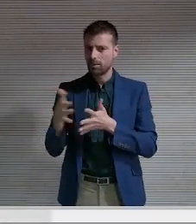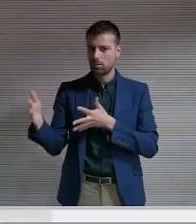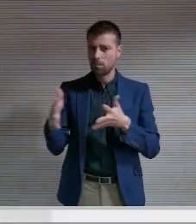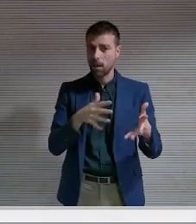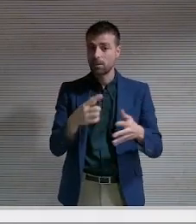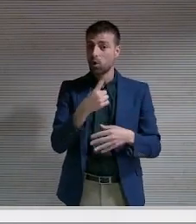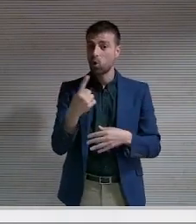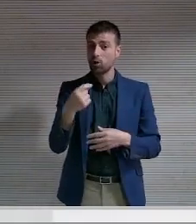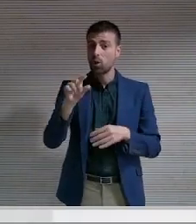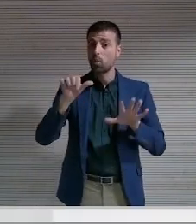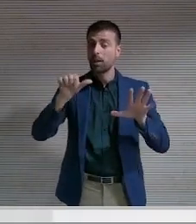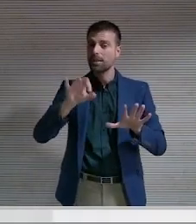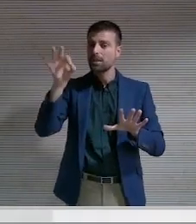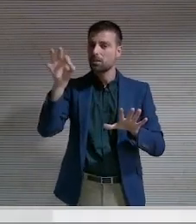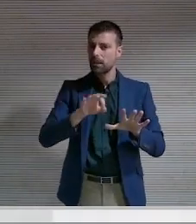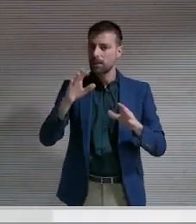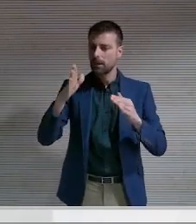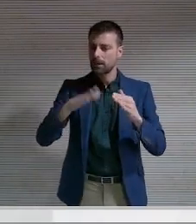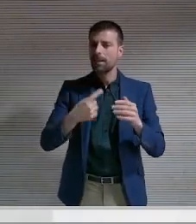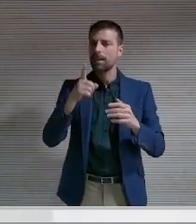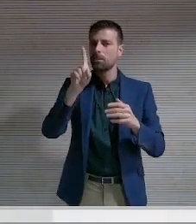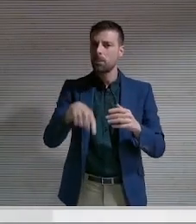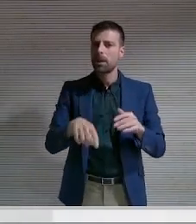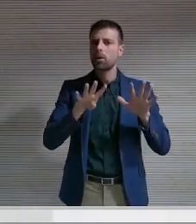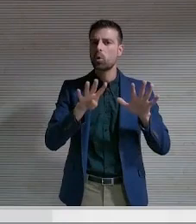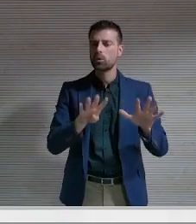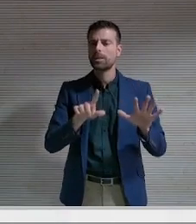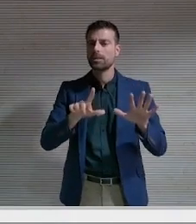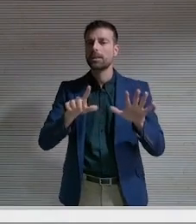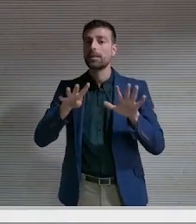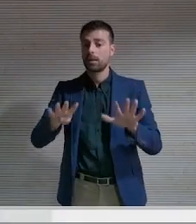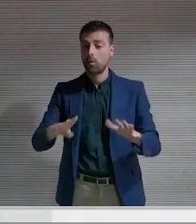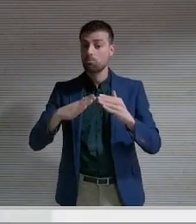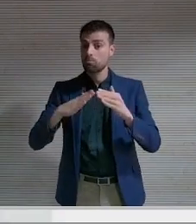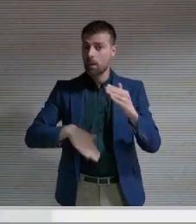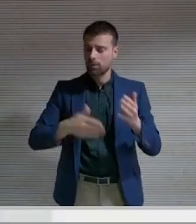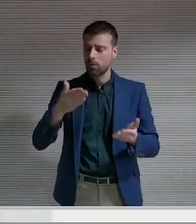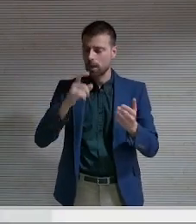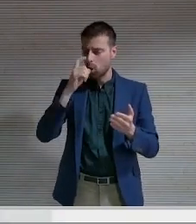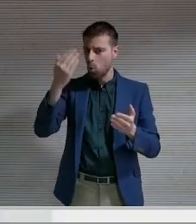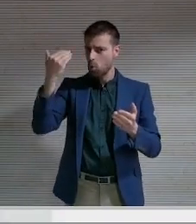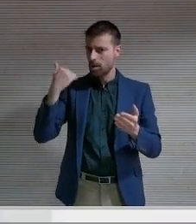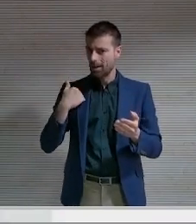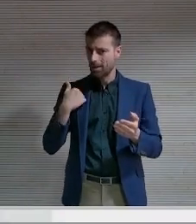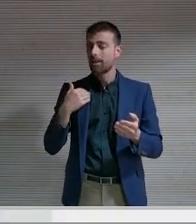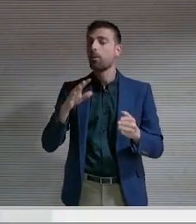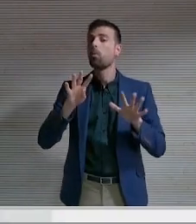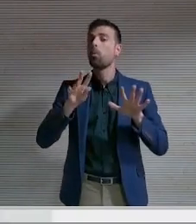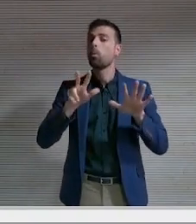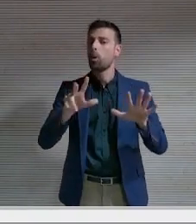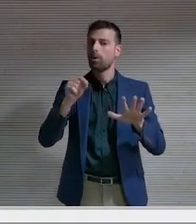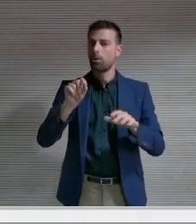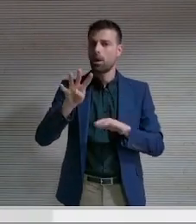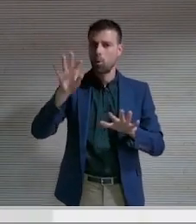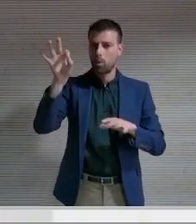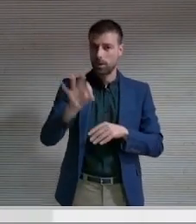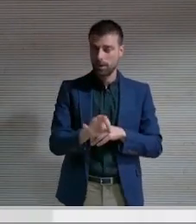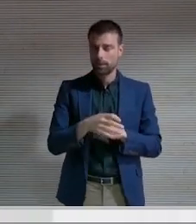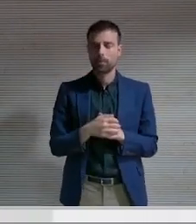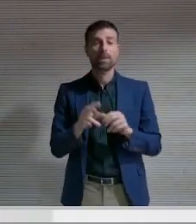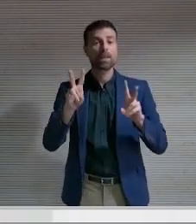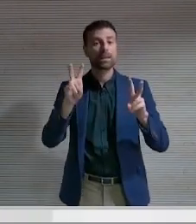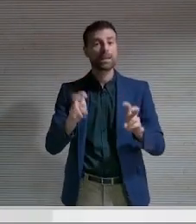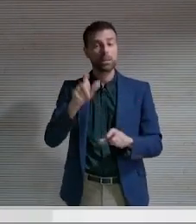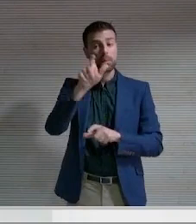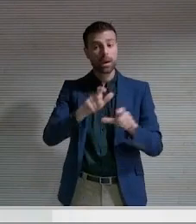un 11,6%, i 1.979 persones menys que fa un any, un 8,9%. En relació a les